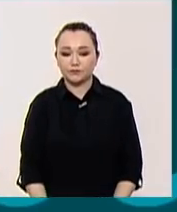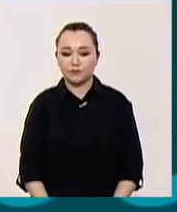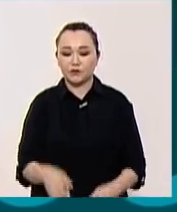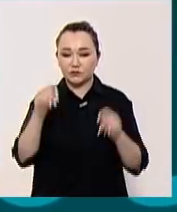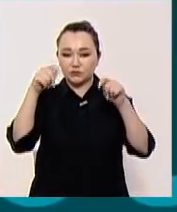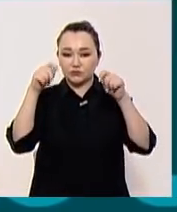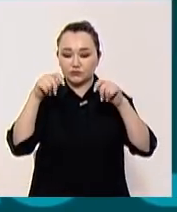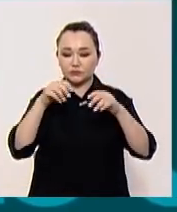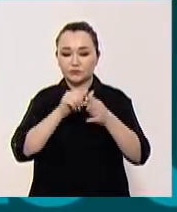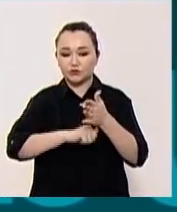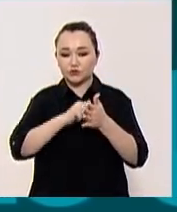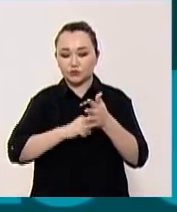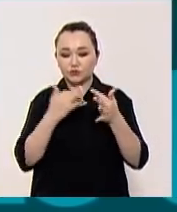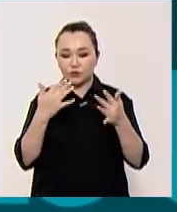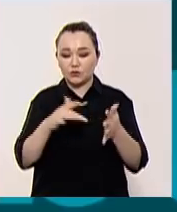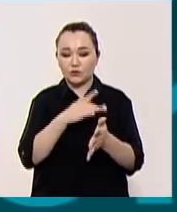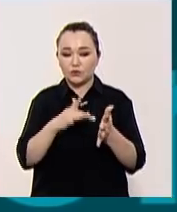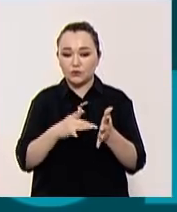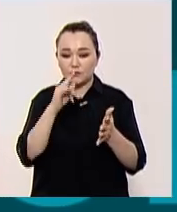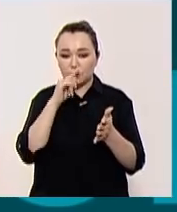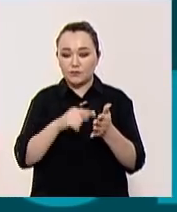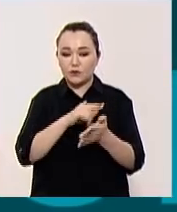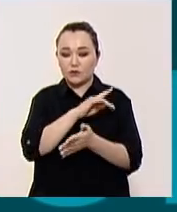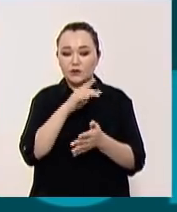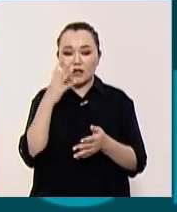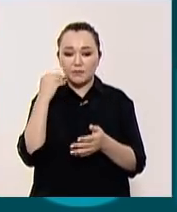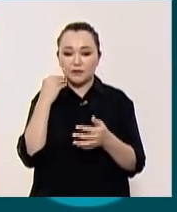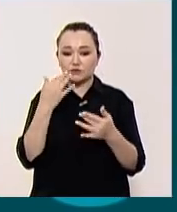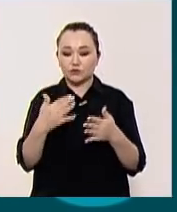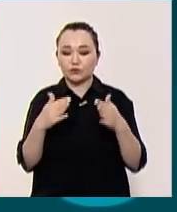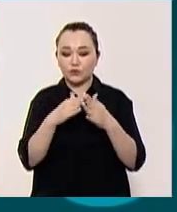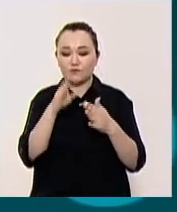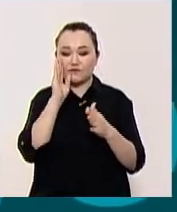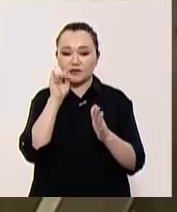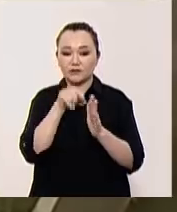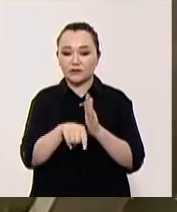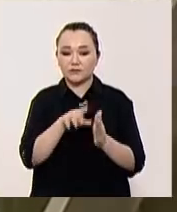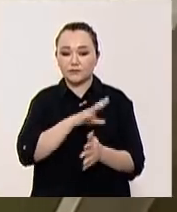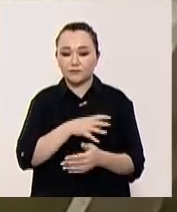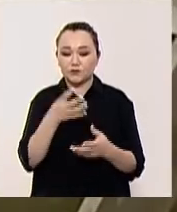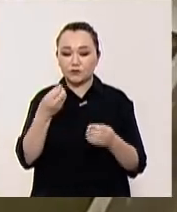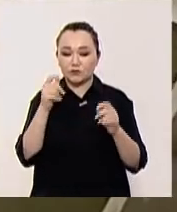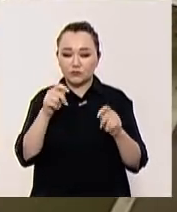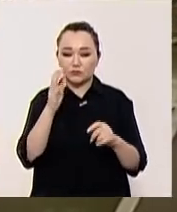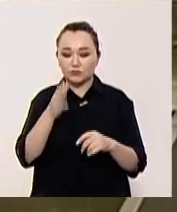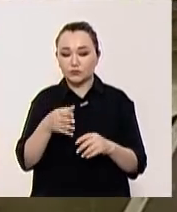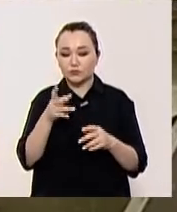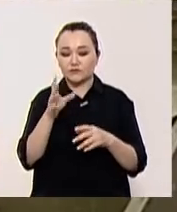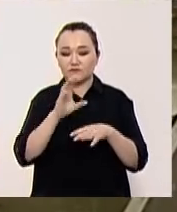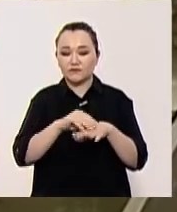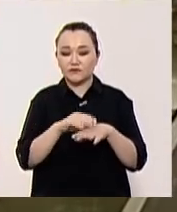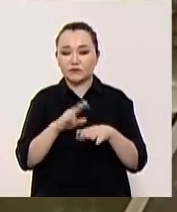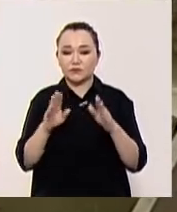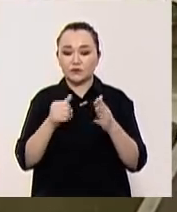Жауын шашын салдарынан қанша қала суда қалды? Ал Алматының қанша үйіне су кіріп үлгерді? Тағы жауатын болса, кешке